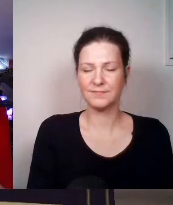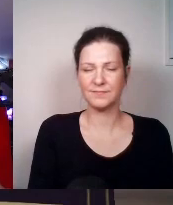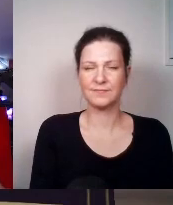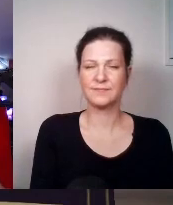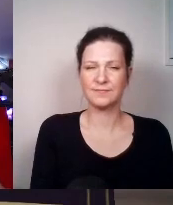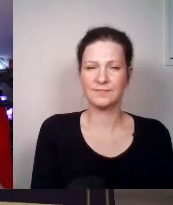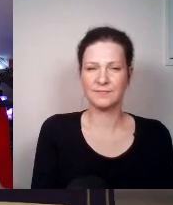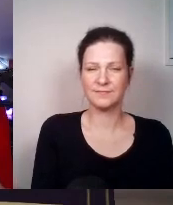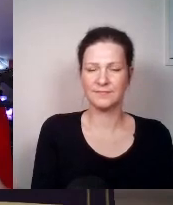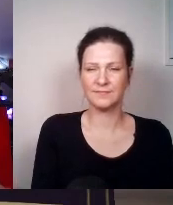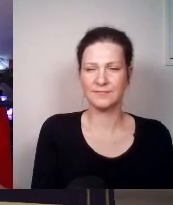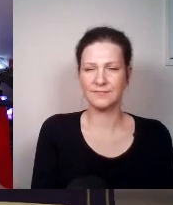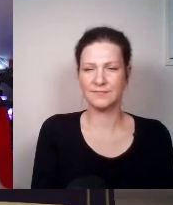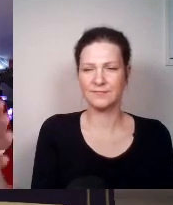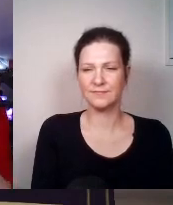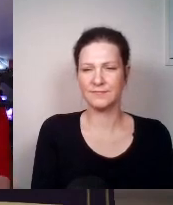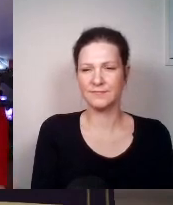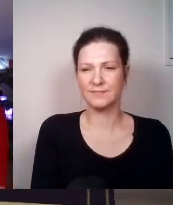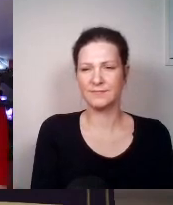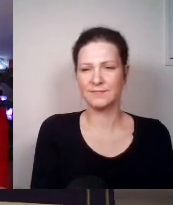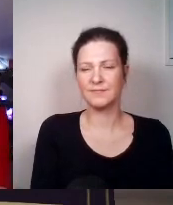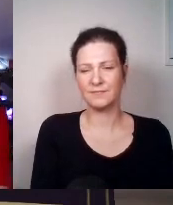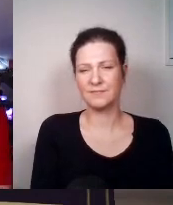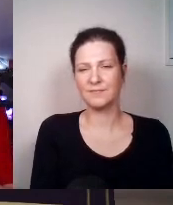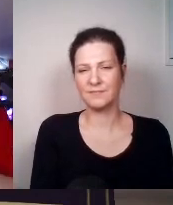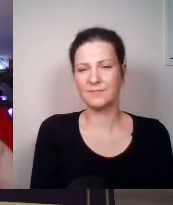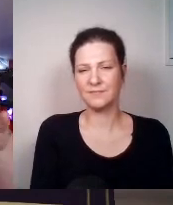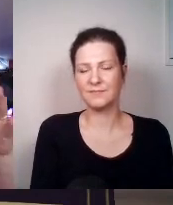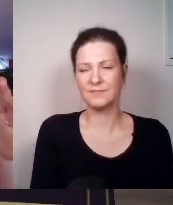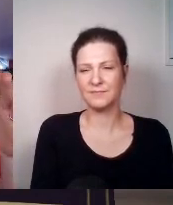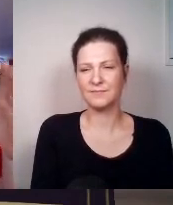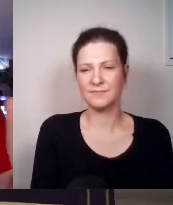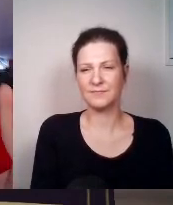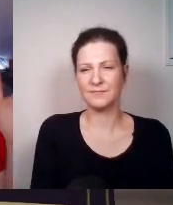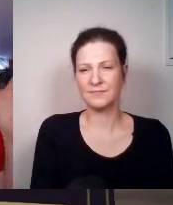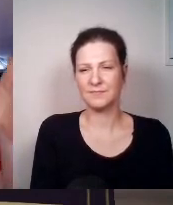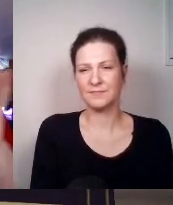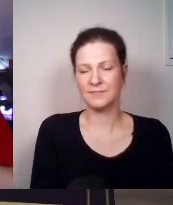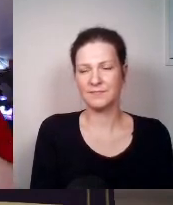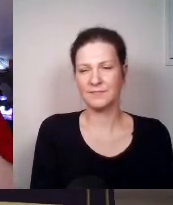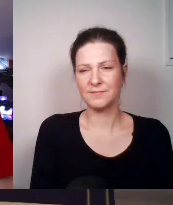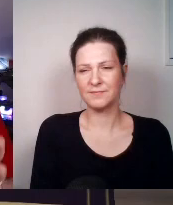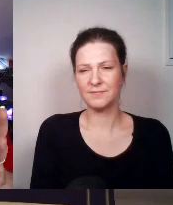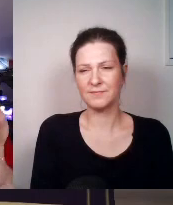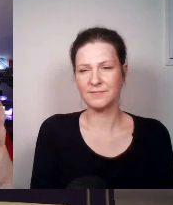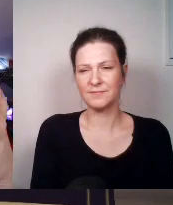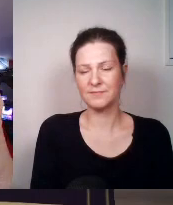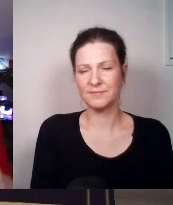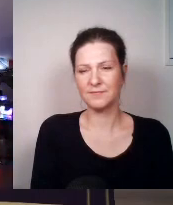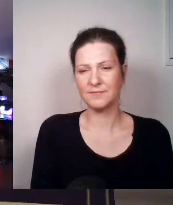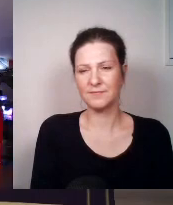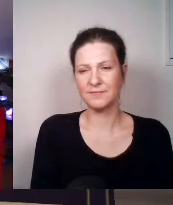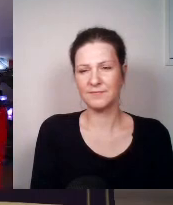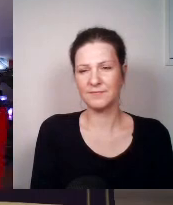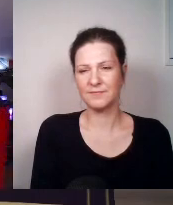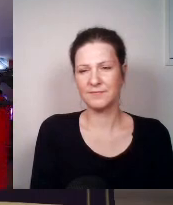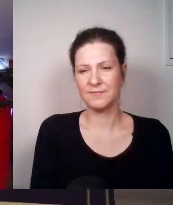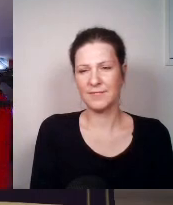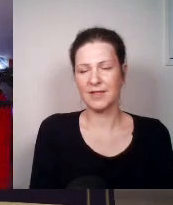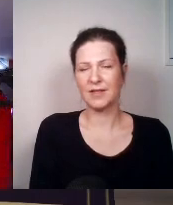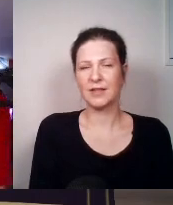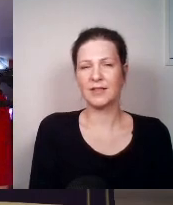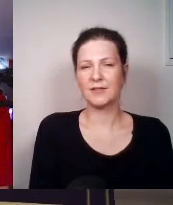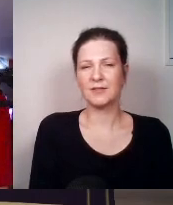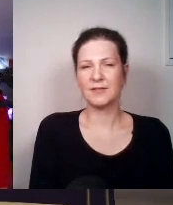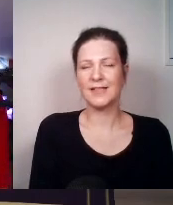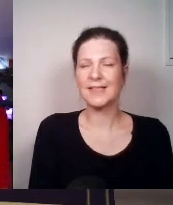Reichsrätekongress zu unterstützen und ist auch was anderes als sich gegen Liebknecht zu stellen, aber es sind drei unterschiedliche Aspekte derselben Entwicklung, wollte ich